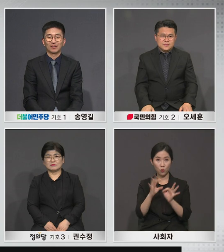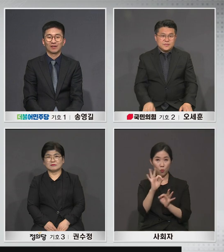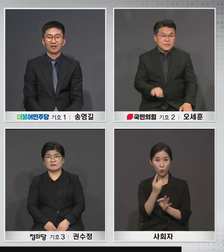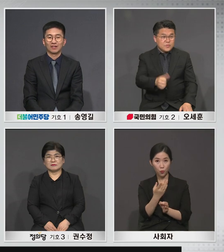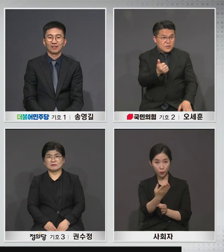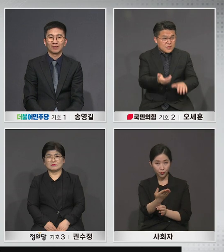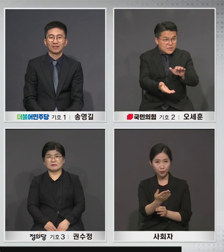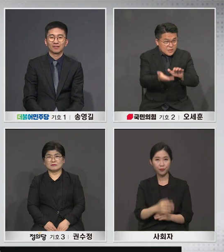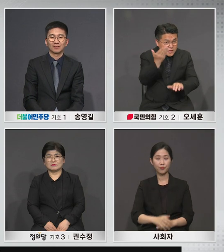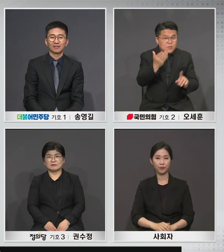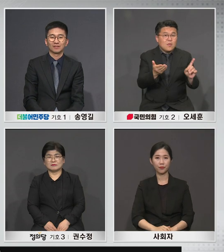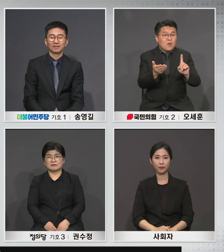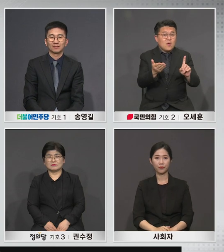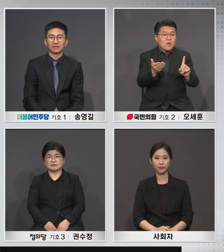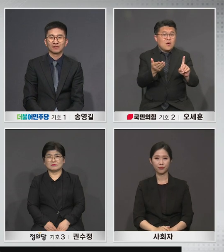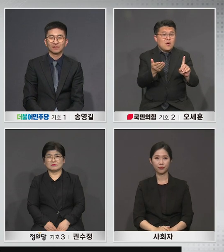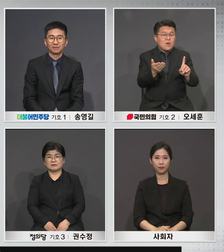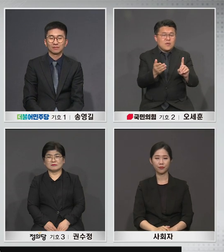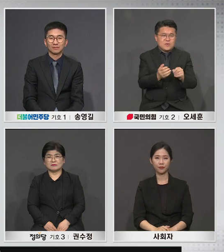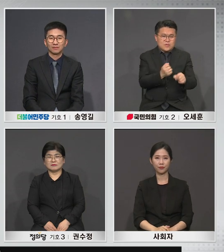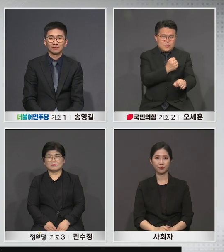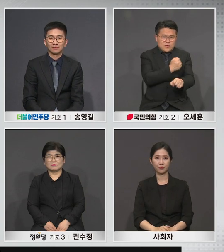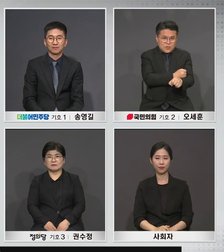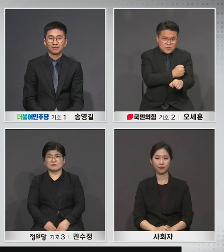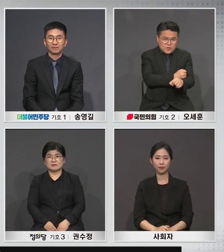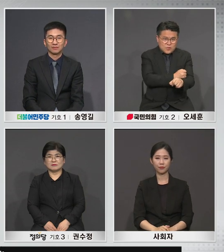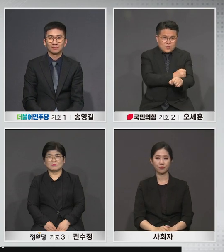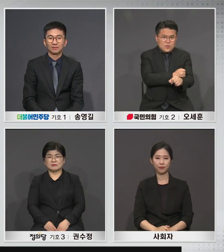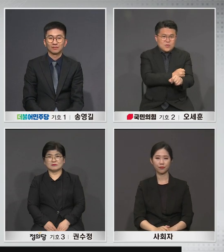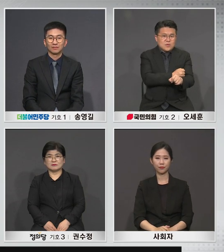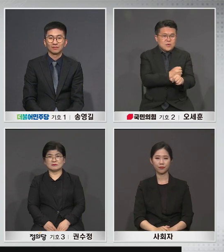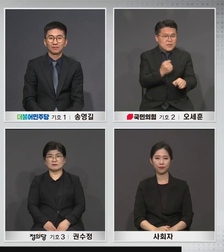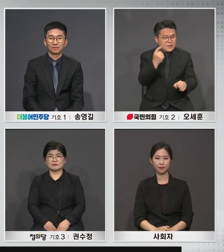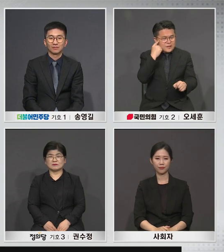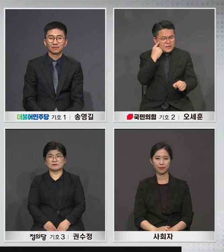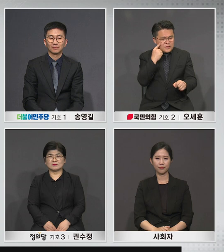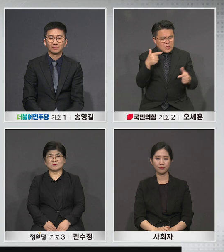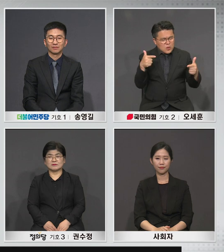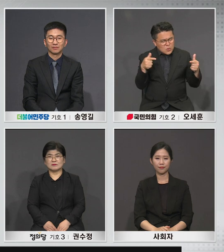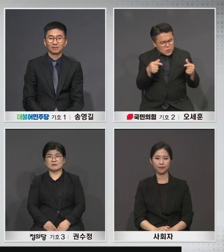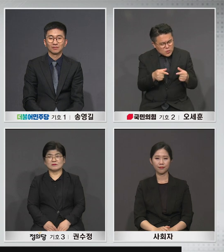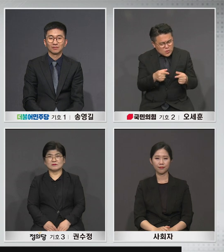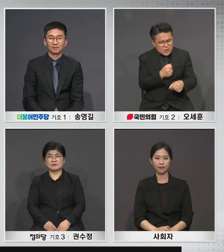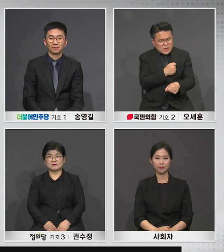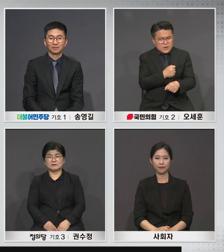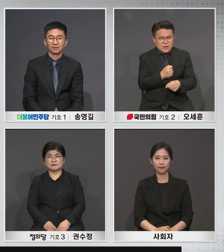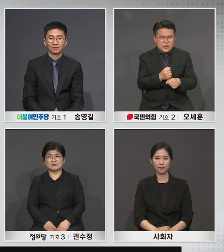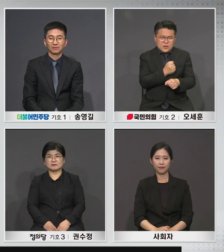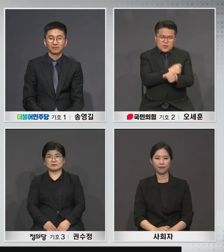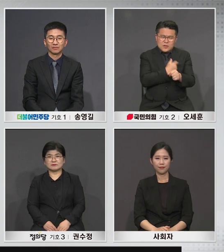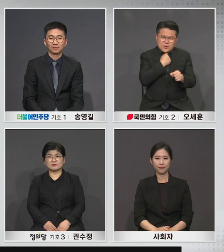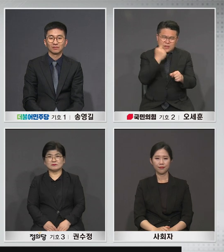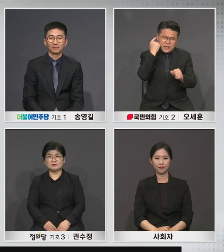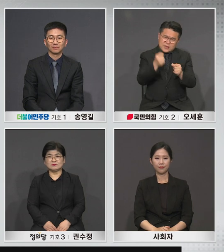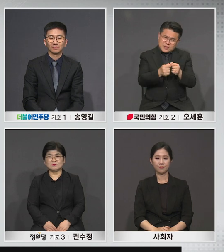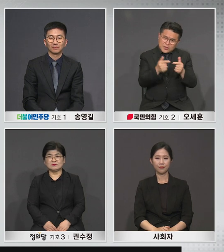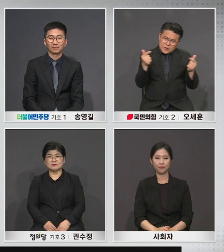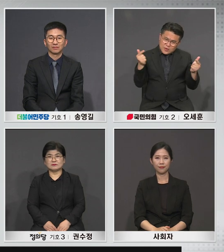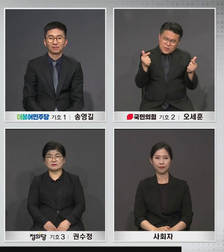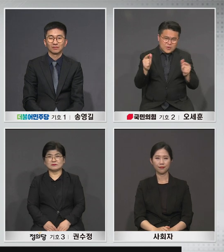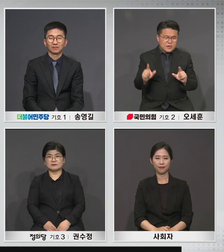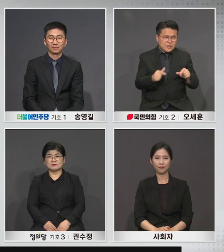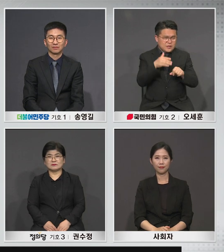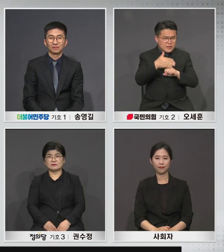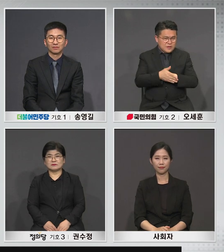500명 이상이 되면 이분들의 근로 의혹이 감퇴가 되는지. 근로 의혹이 더 생겨나는지. 라이프 스타일은 어떻게